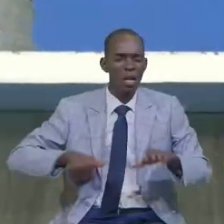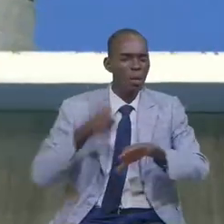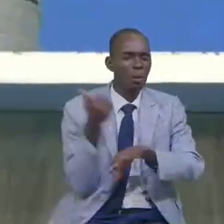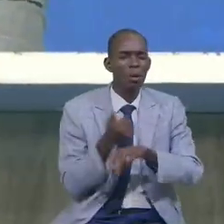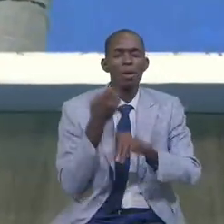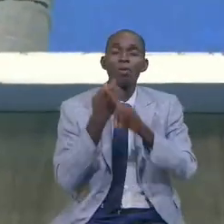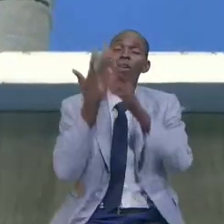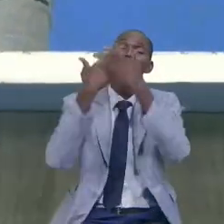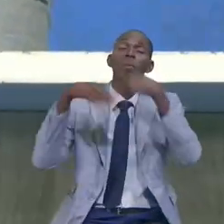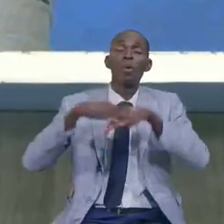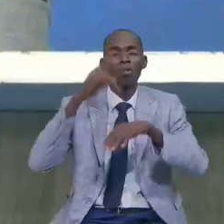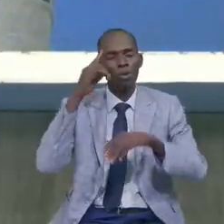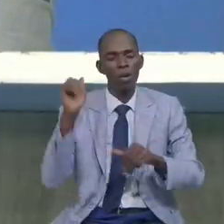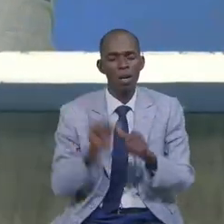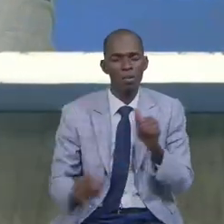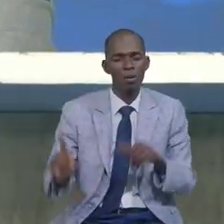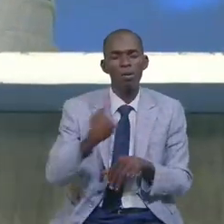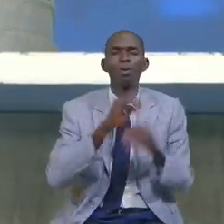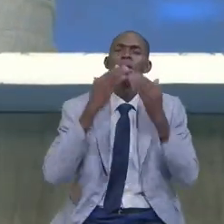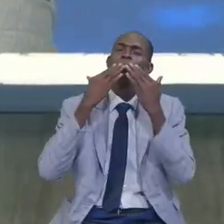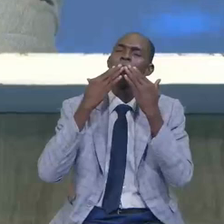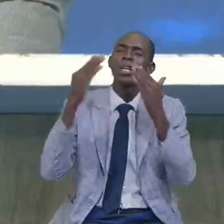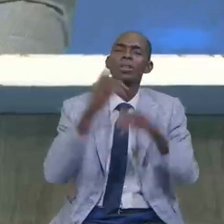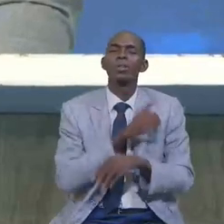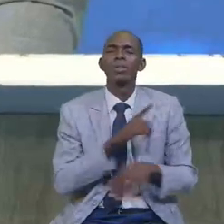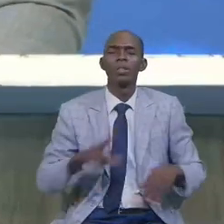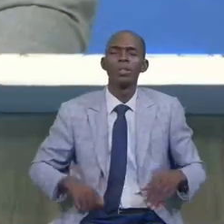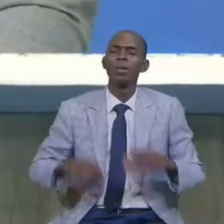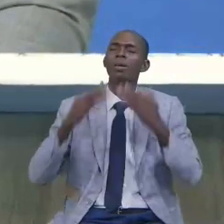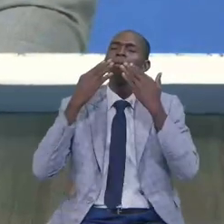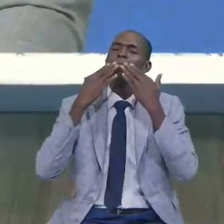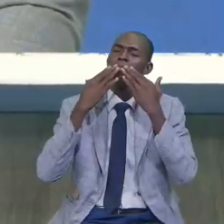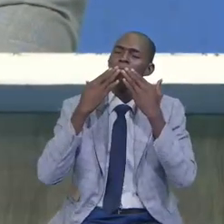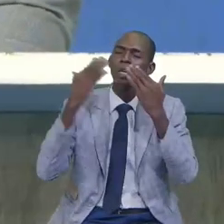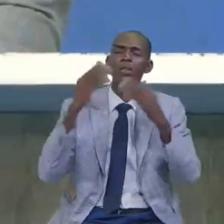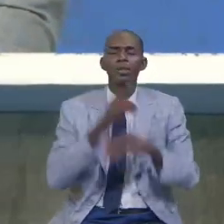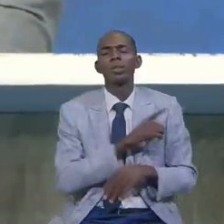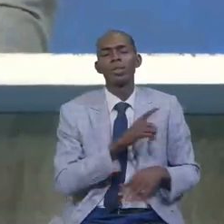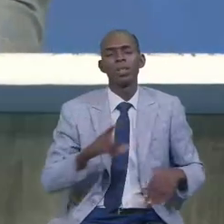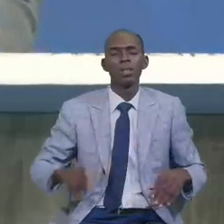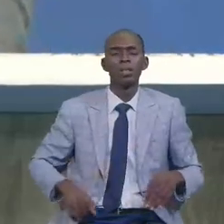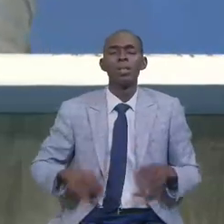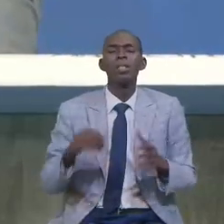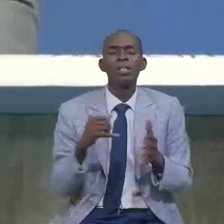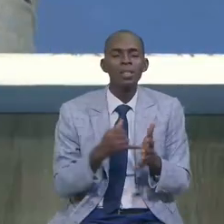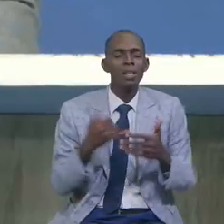du ciel pour chacun. Merci Seigneur. Merci Seigneur. C'est